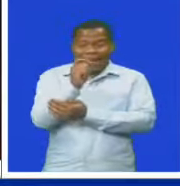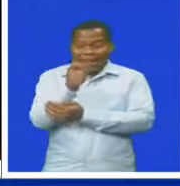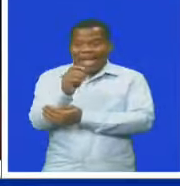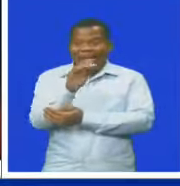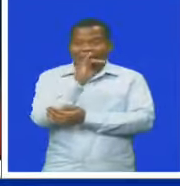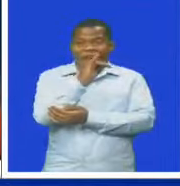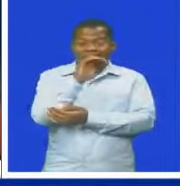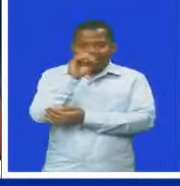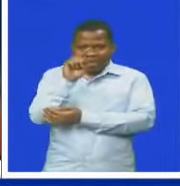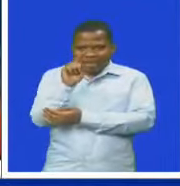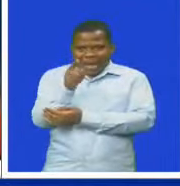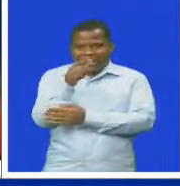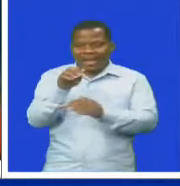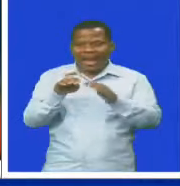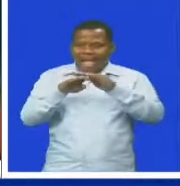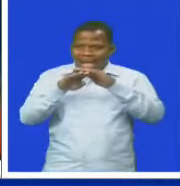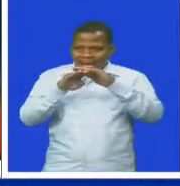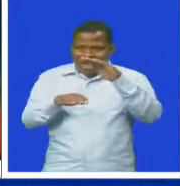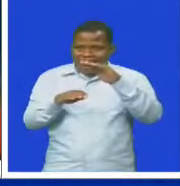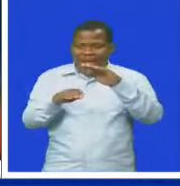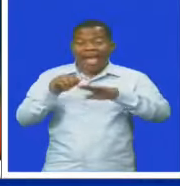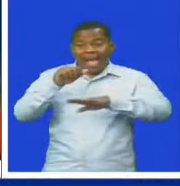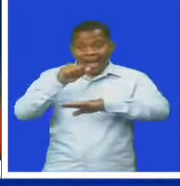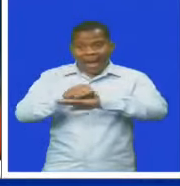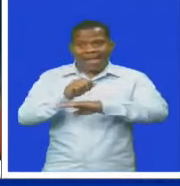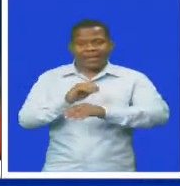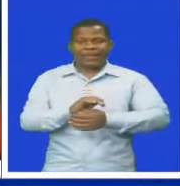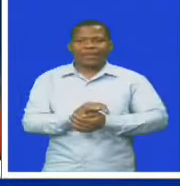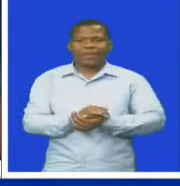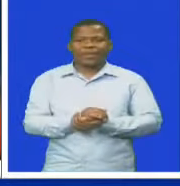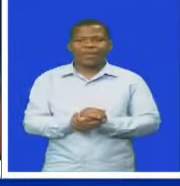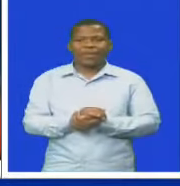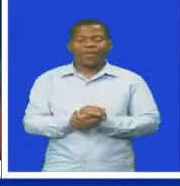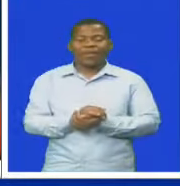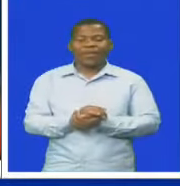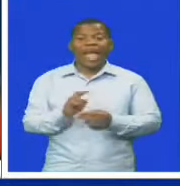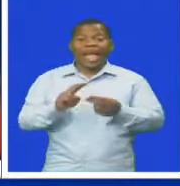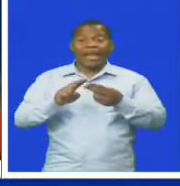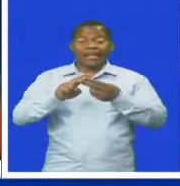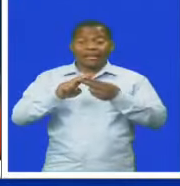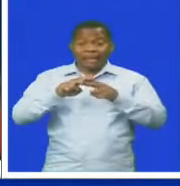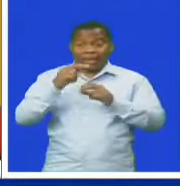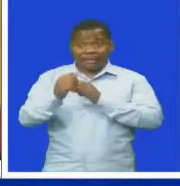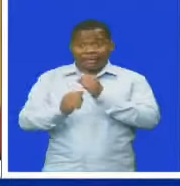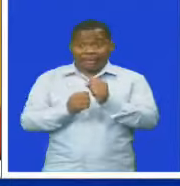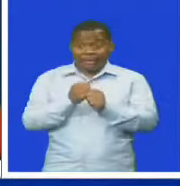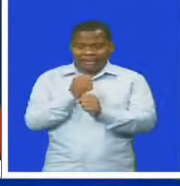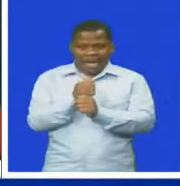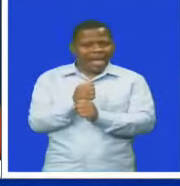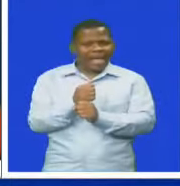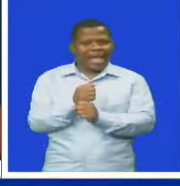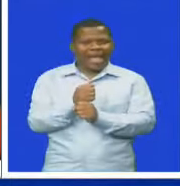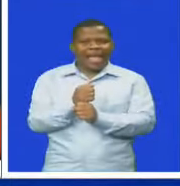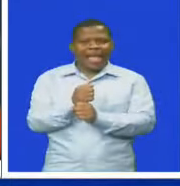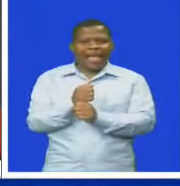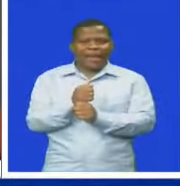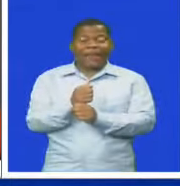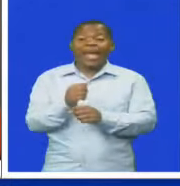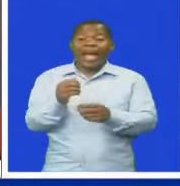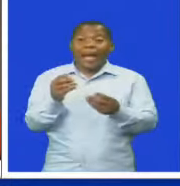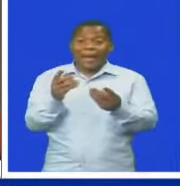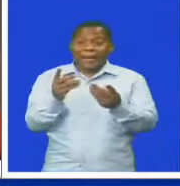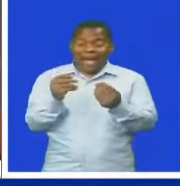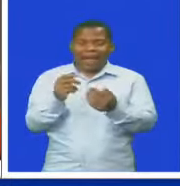wemalangeni makucala umnyaka wemthelo lomuyi umnyaka wahulumende lomusha next year vele angeke samthatha cash ngoba